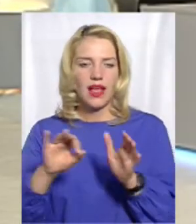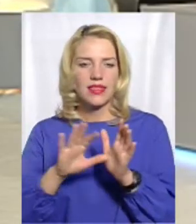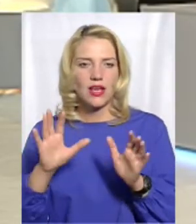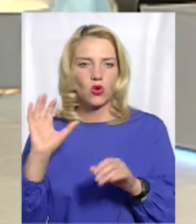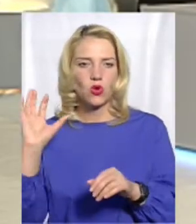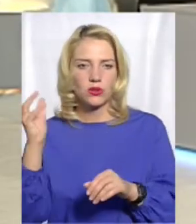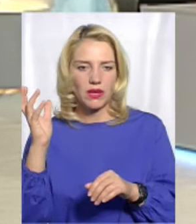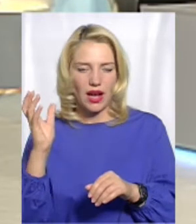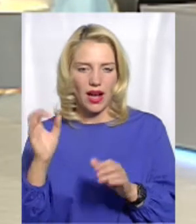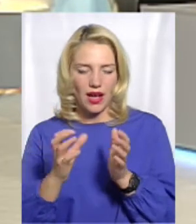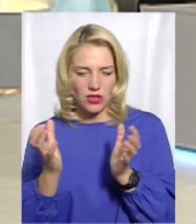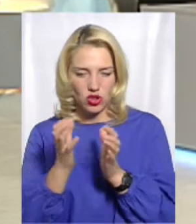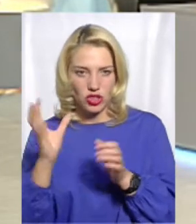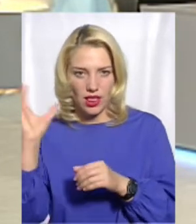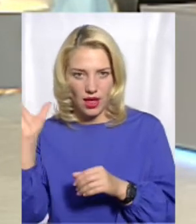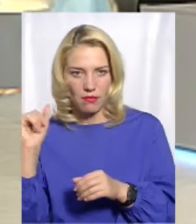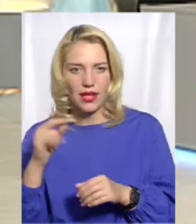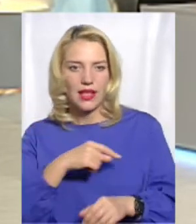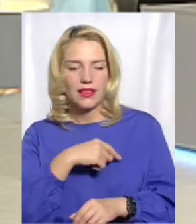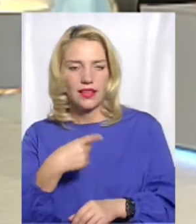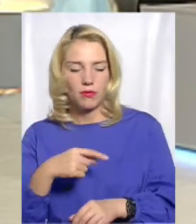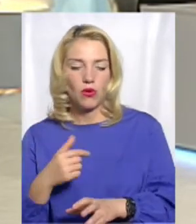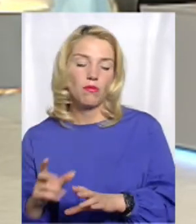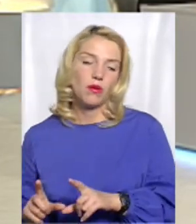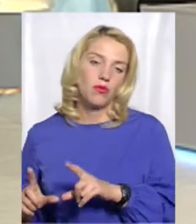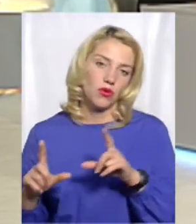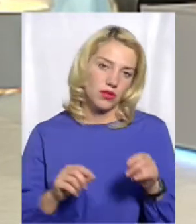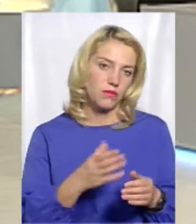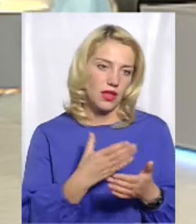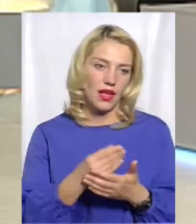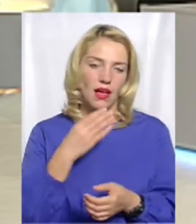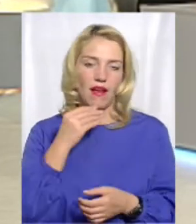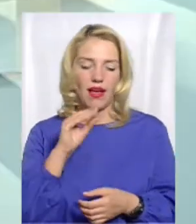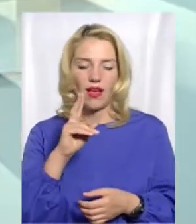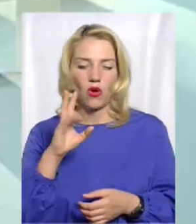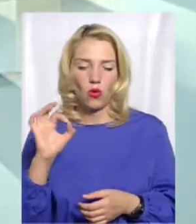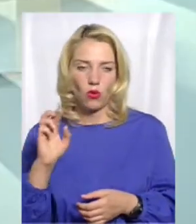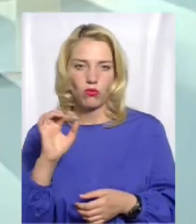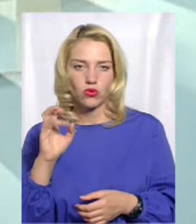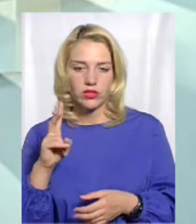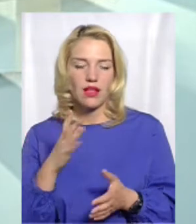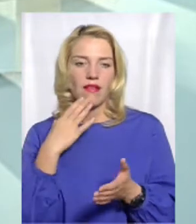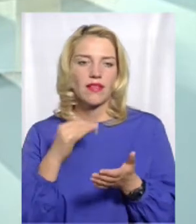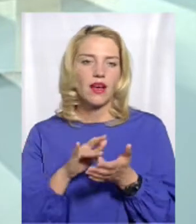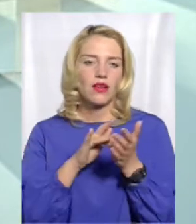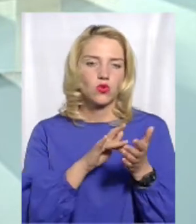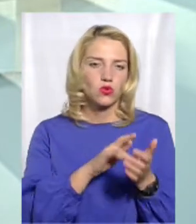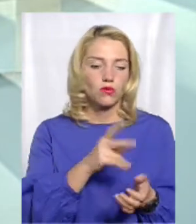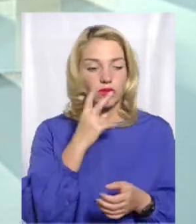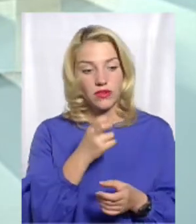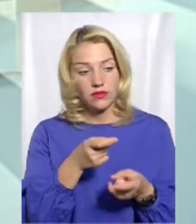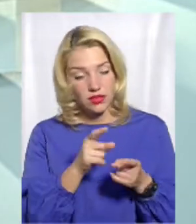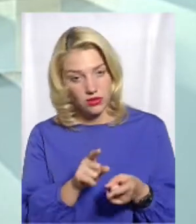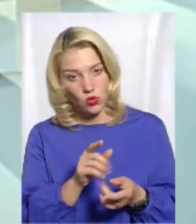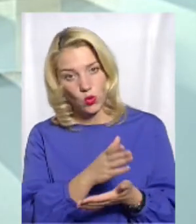енергозберігаючі лампи і термометри. Ми поїхали своїм екобусом до них на екскурсію, подивитися, чи дійсно вони